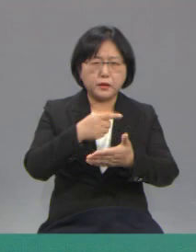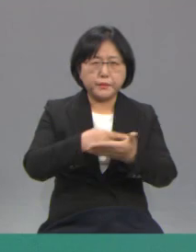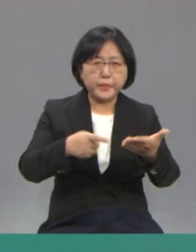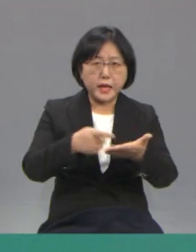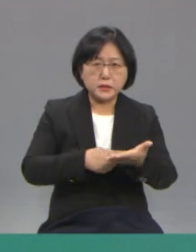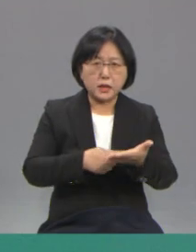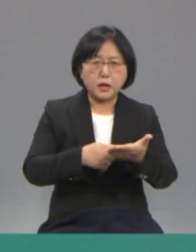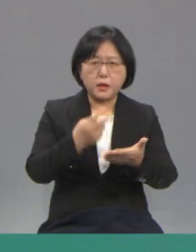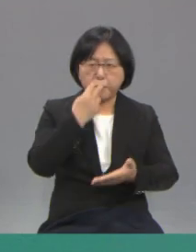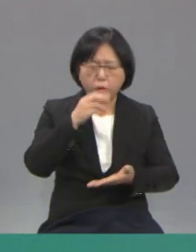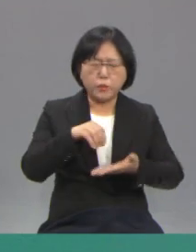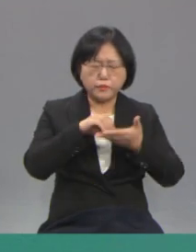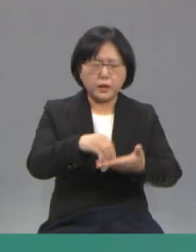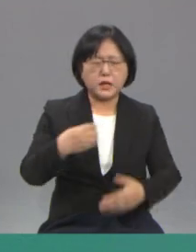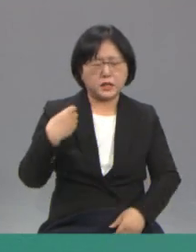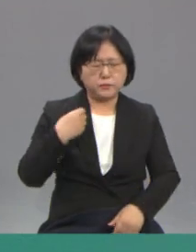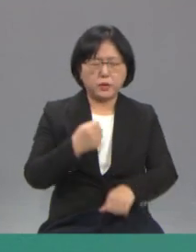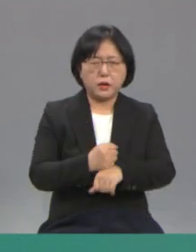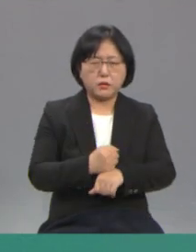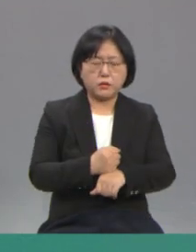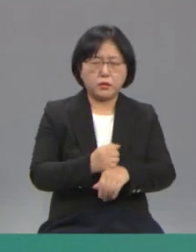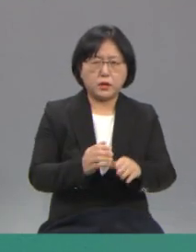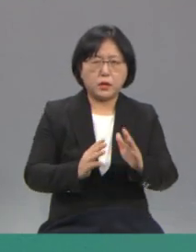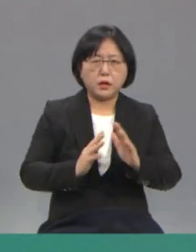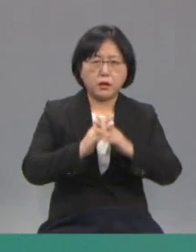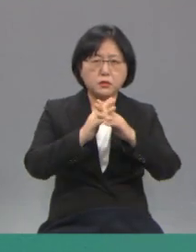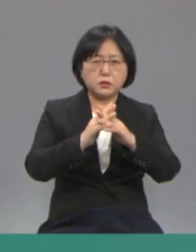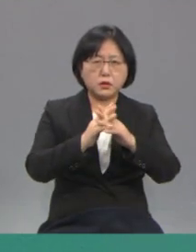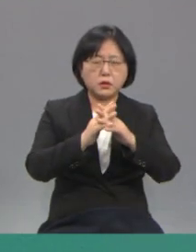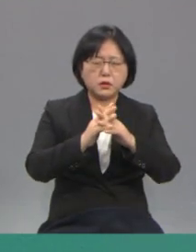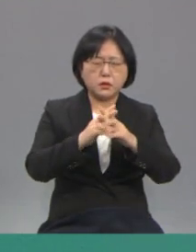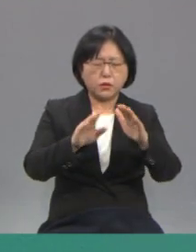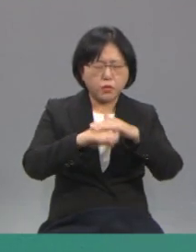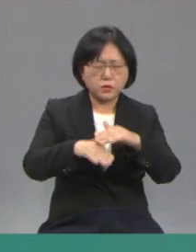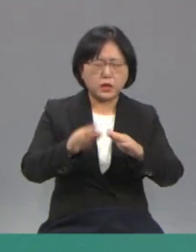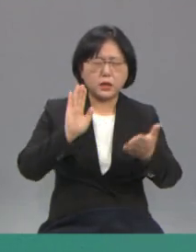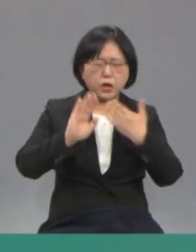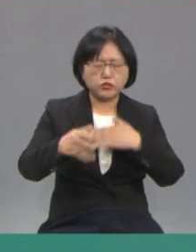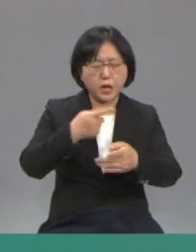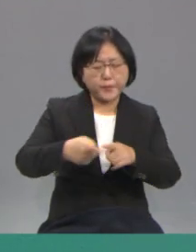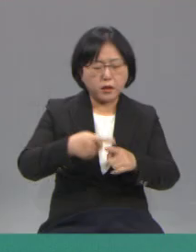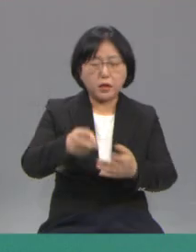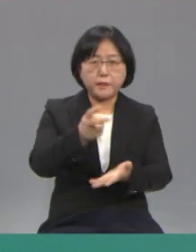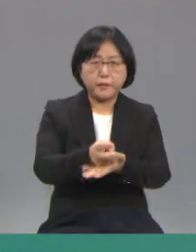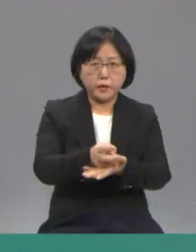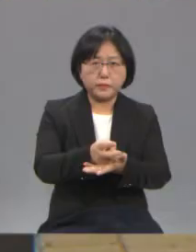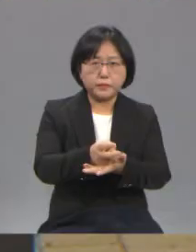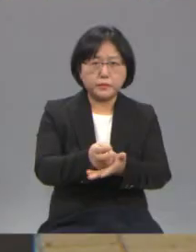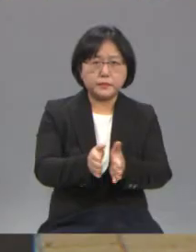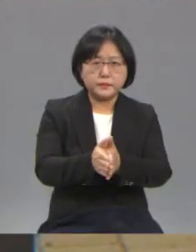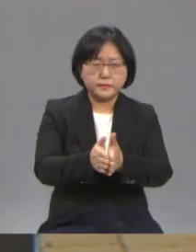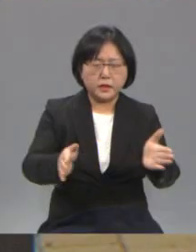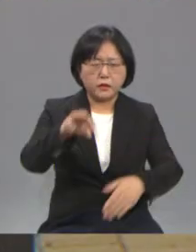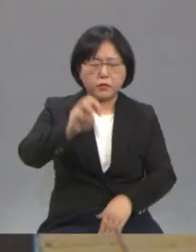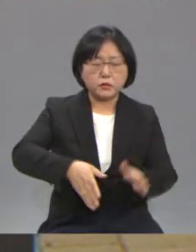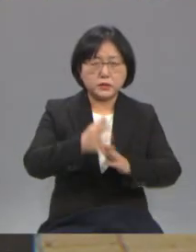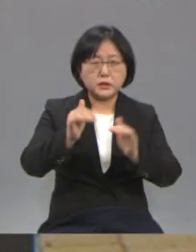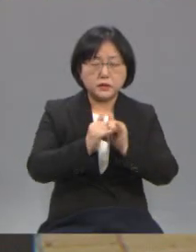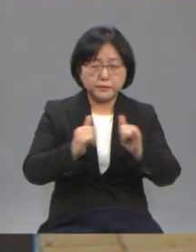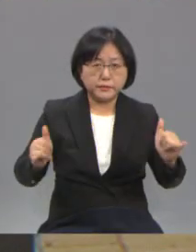보험 가입을 의무화하고 지자체 건설공사 사후 평가제도 도입하겠습니다 광주